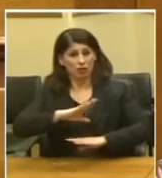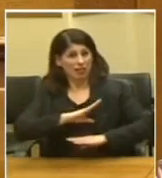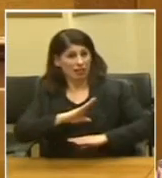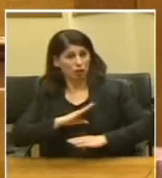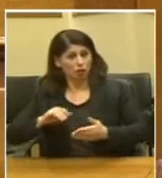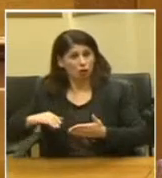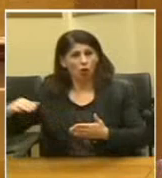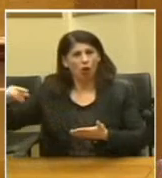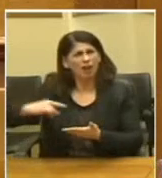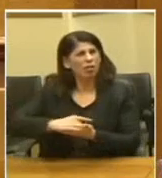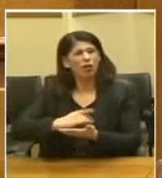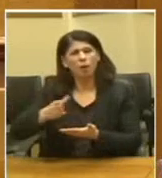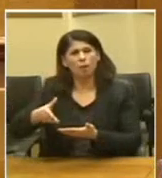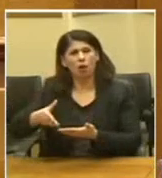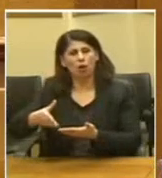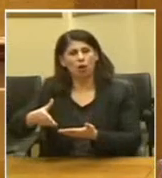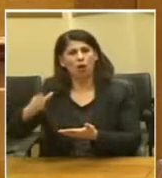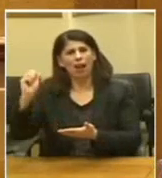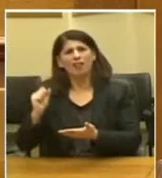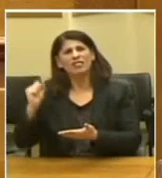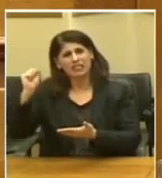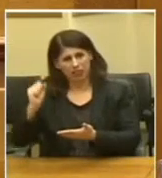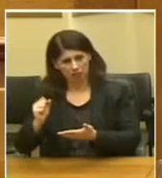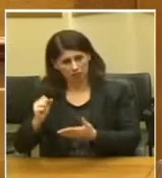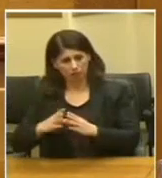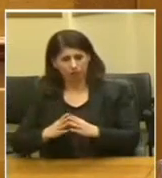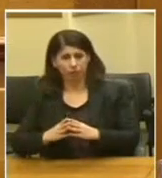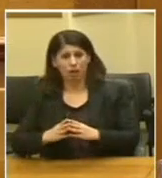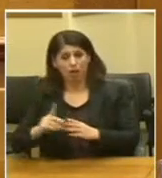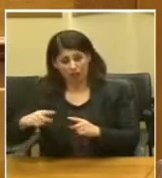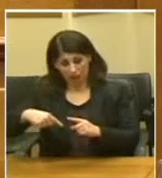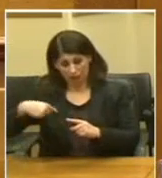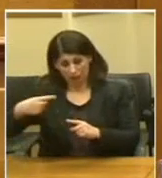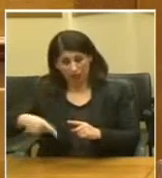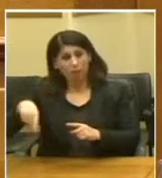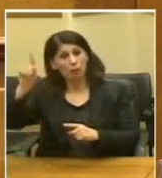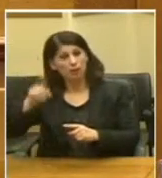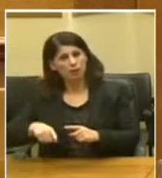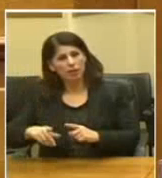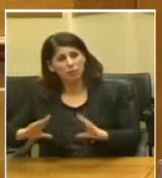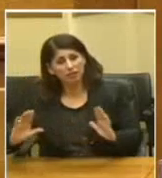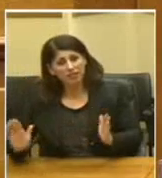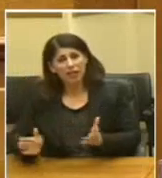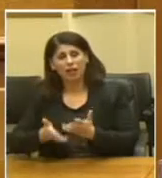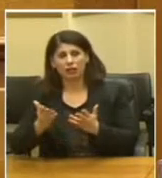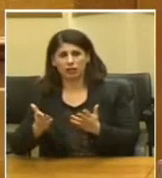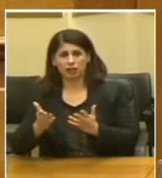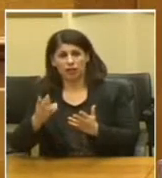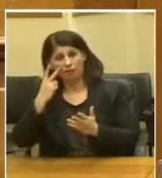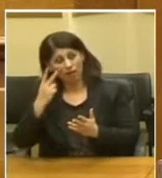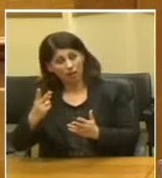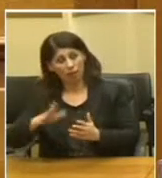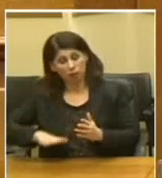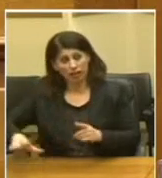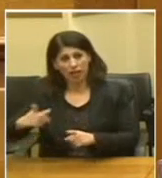Ελευσίνας. Και βεβαίως την επόμενη μέρα, επειδή, εντάξει, βλέπει και ο ελληνικός λαός,